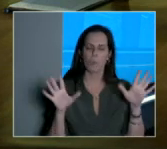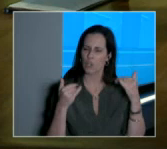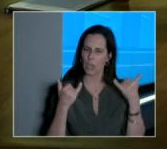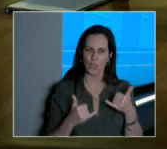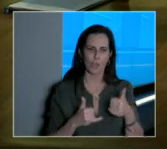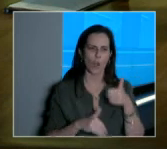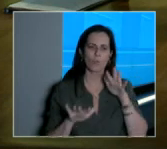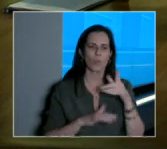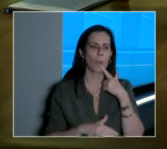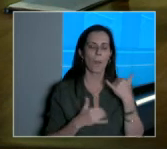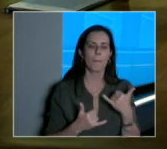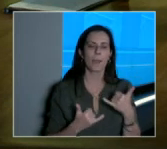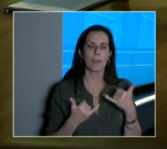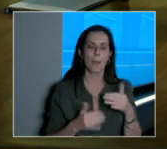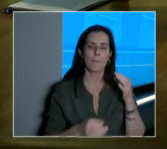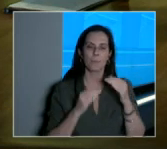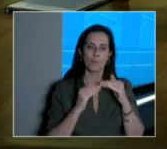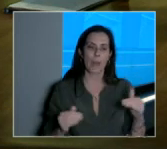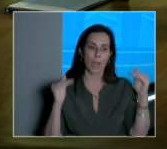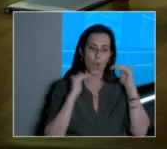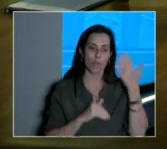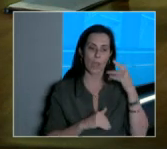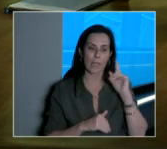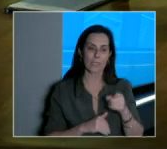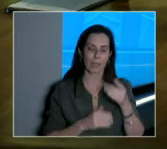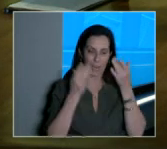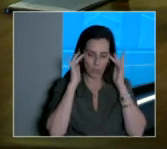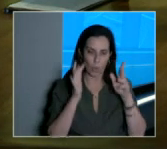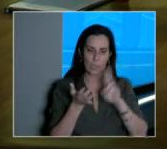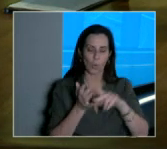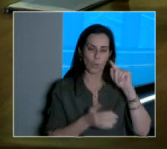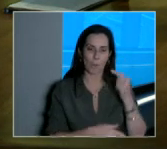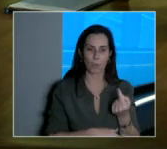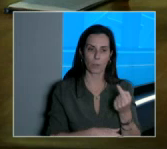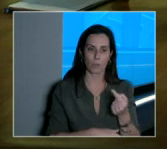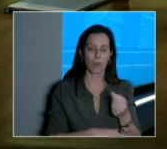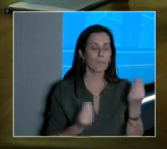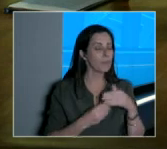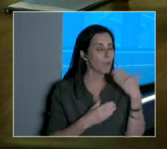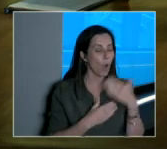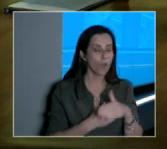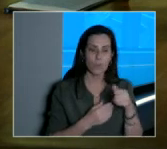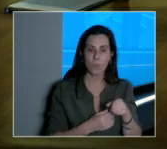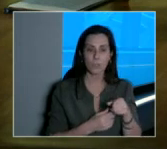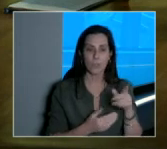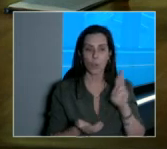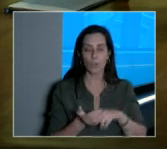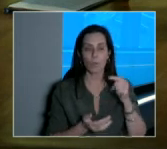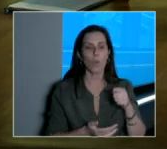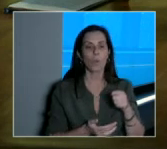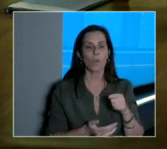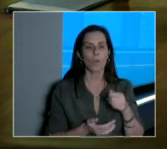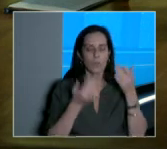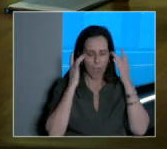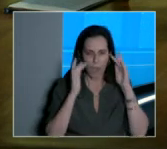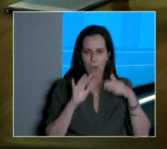כרגע ראש הממשלה. אני מדבר כרגע על בג"ץ שהיה אמור לדאוג לזכויות המיעוטים, והדבר האחרון שהוא דאג לו זה לזכויות המיעוטים, הוא דאג